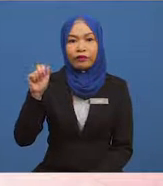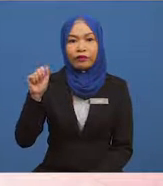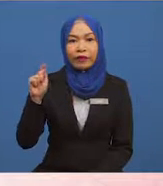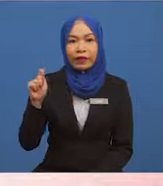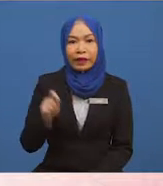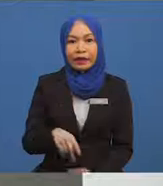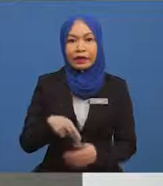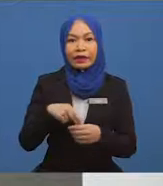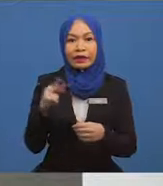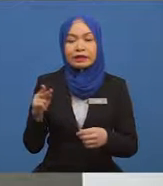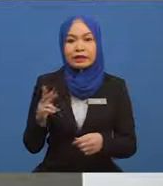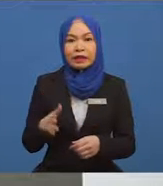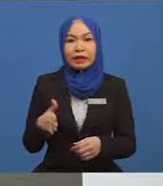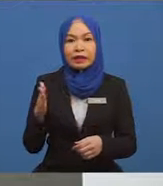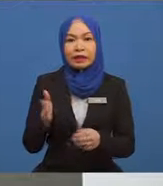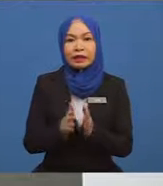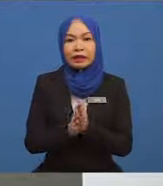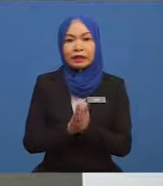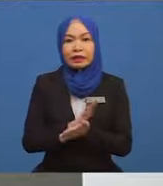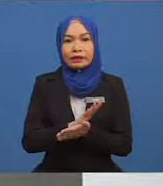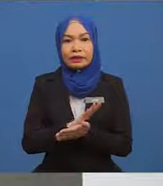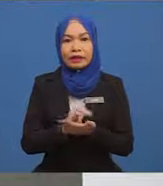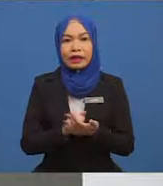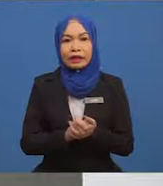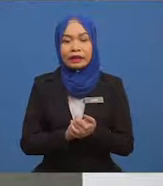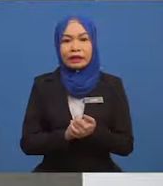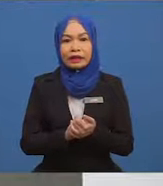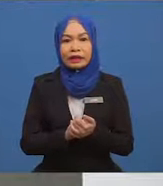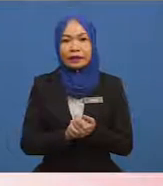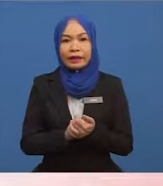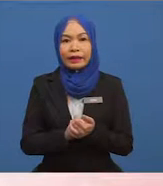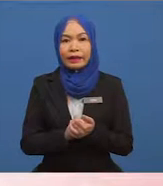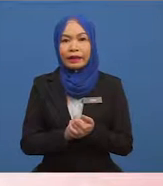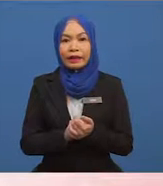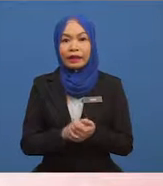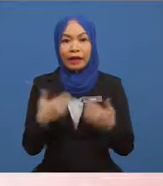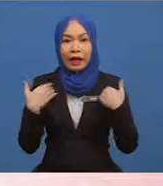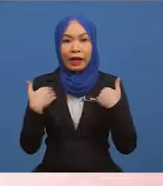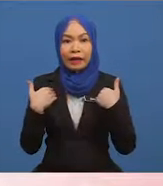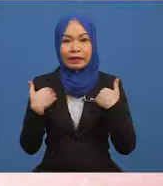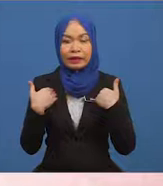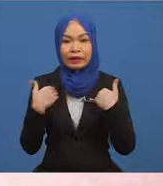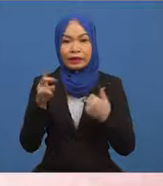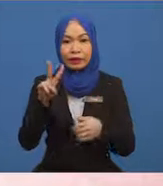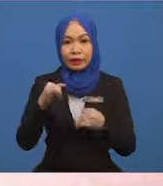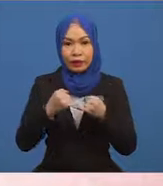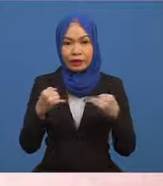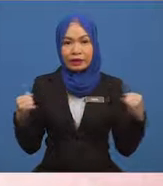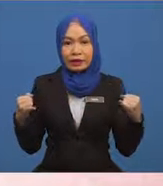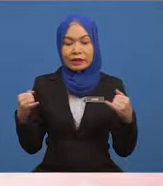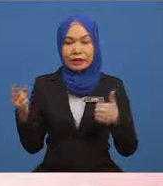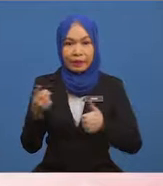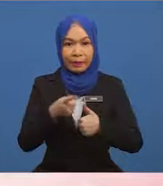laktik. Fermentasi terbahagi kepada dua jenis. Pertama,